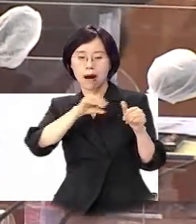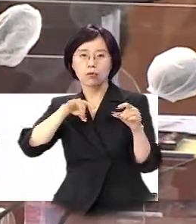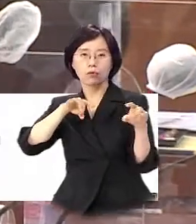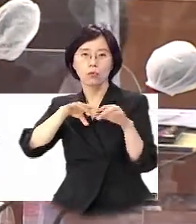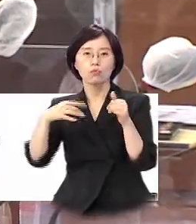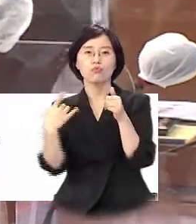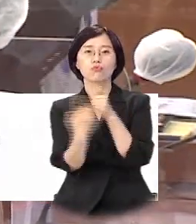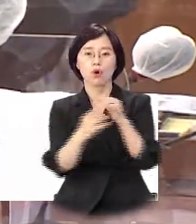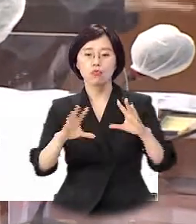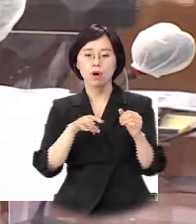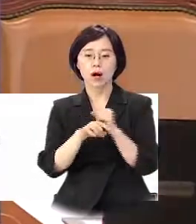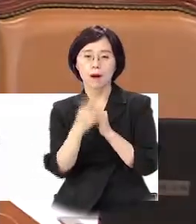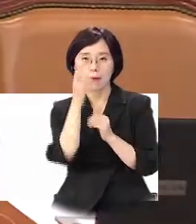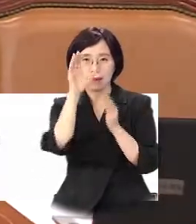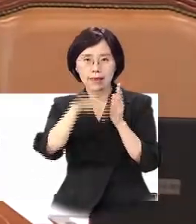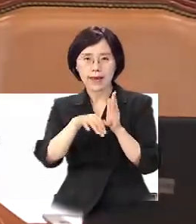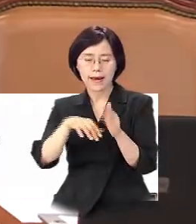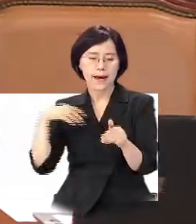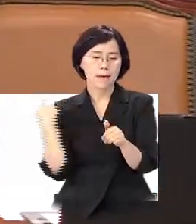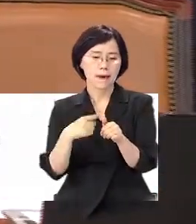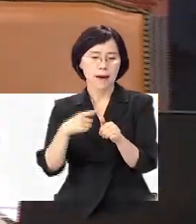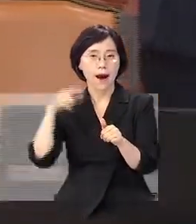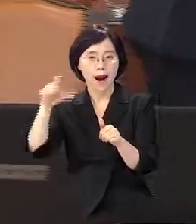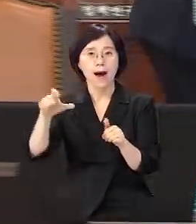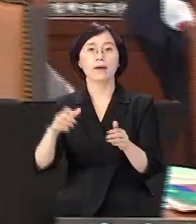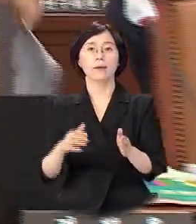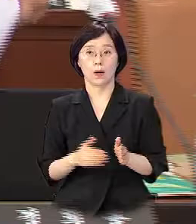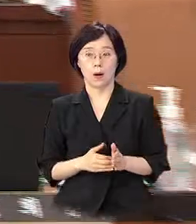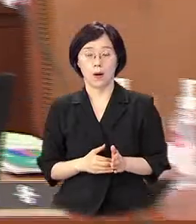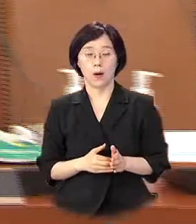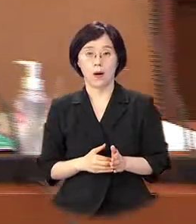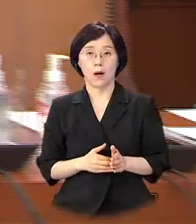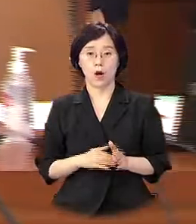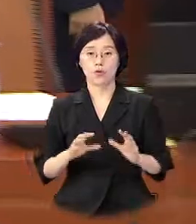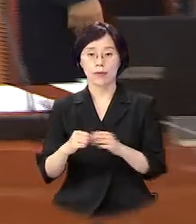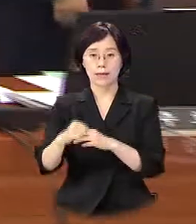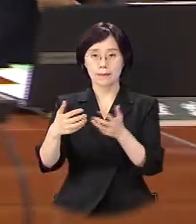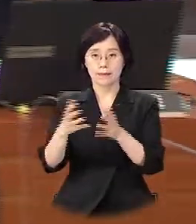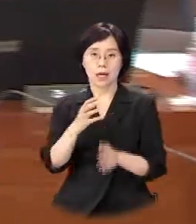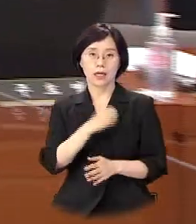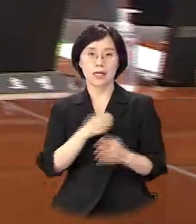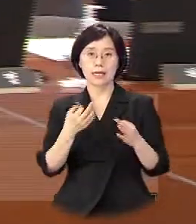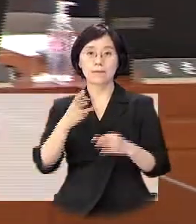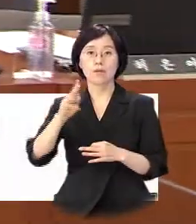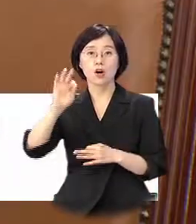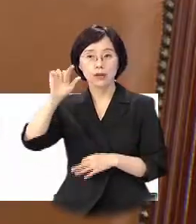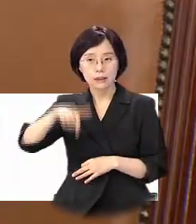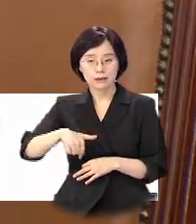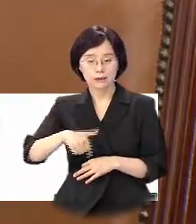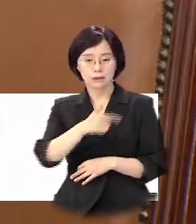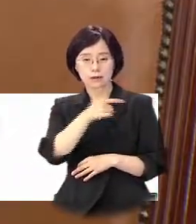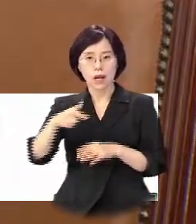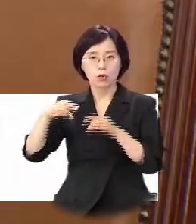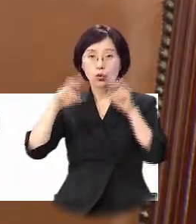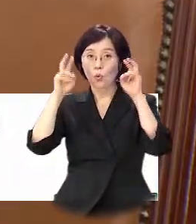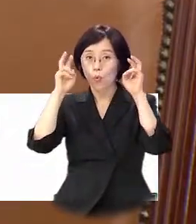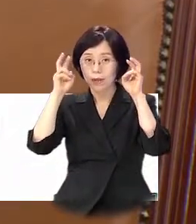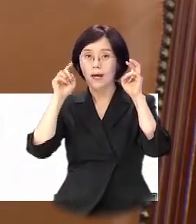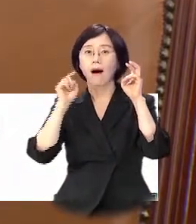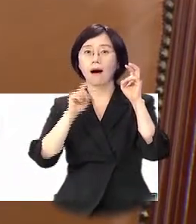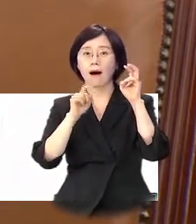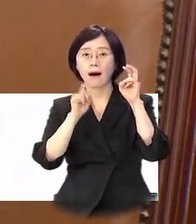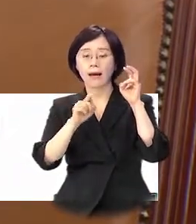과학기술정보방송통신위원회 국정감사에서 강한 질타를 받았습니다. 국민의힘 김영식 의원은 대형